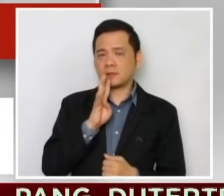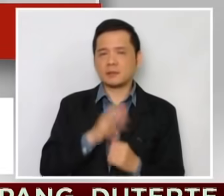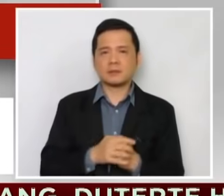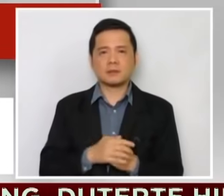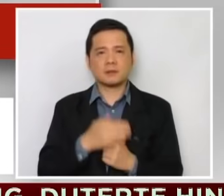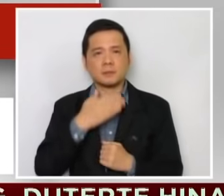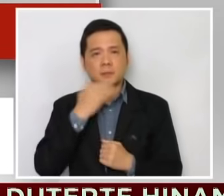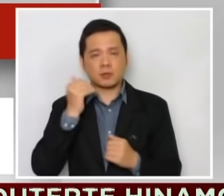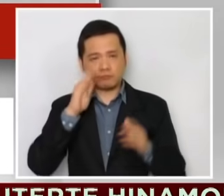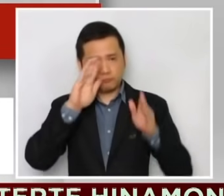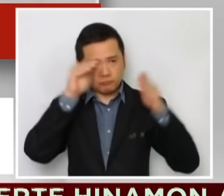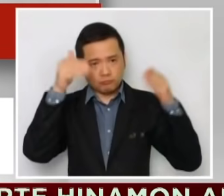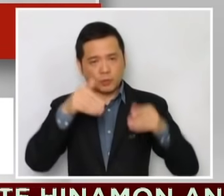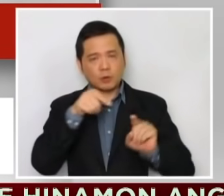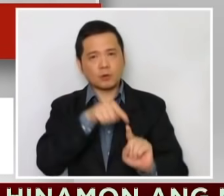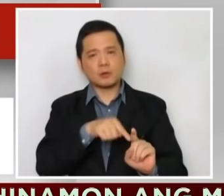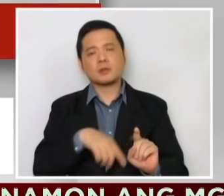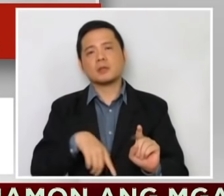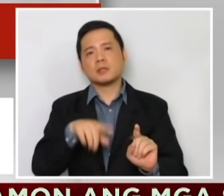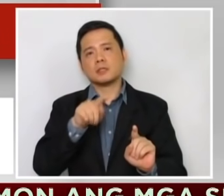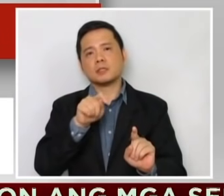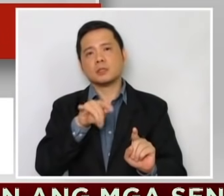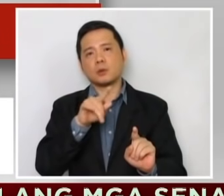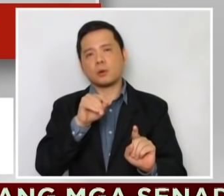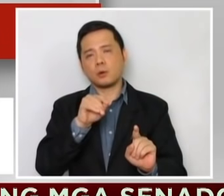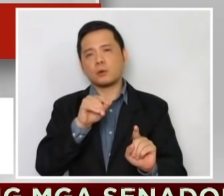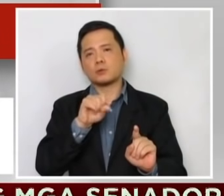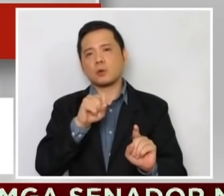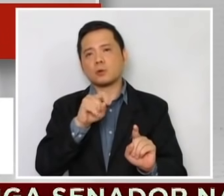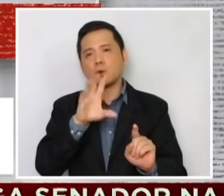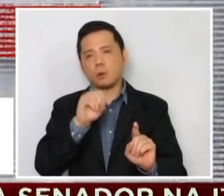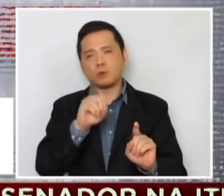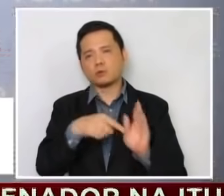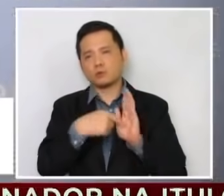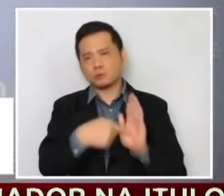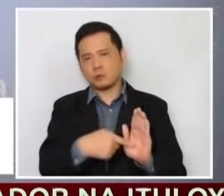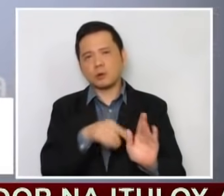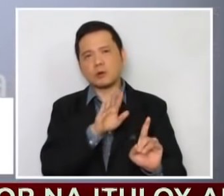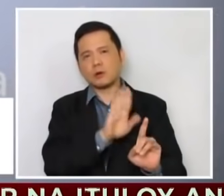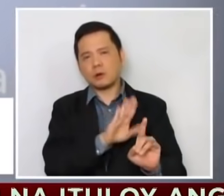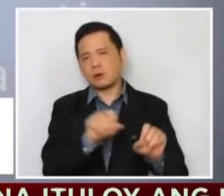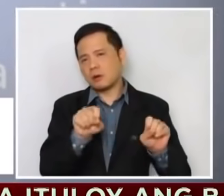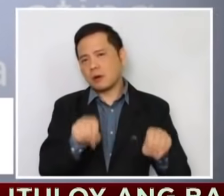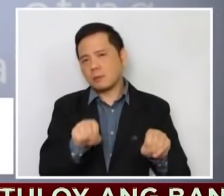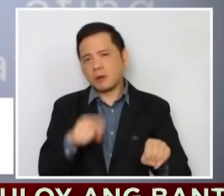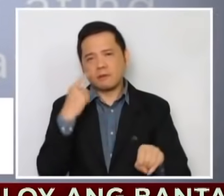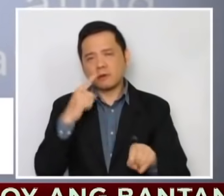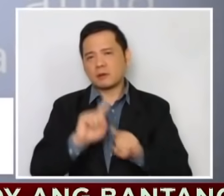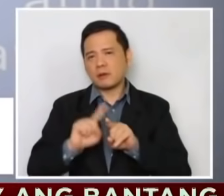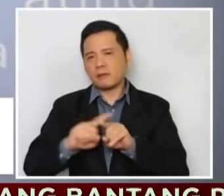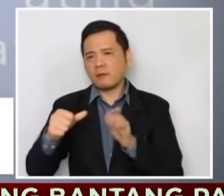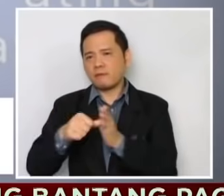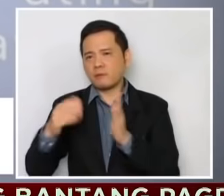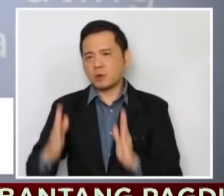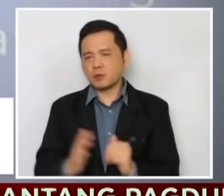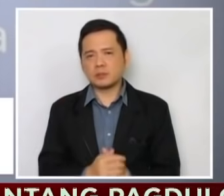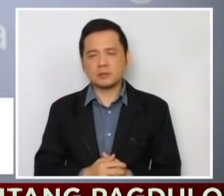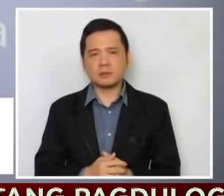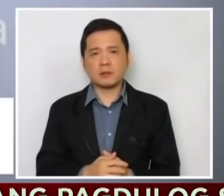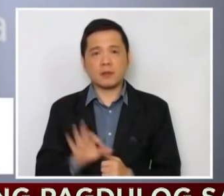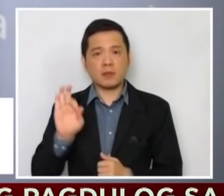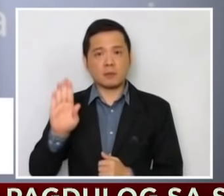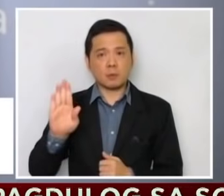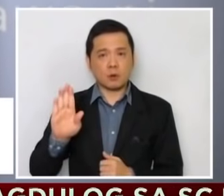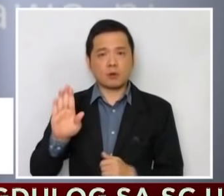President Tito Soto ang pagpresenta ng sariling mga kakayahan sa mga boboto. Sa isang post sa Facebook, ikinatuwa naman